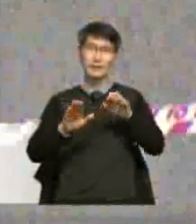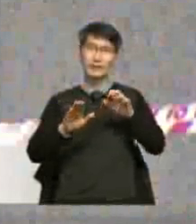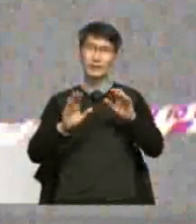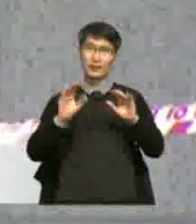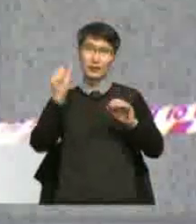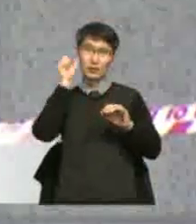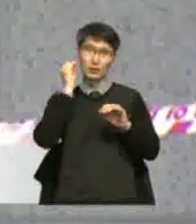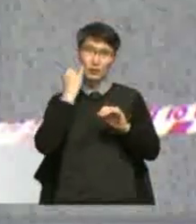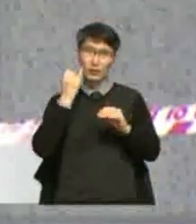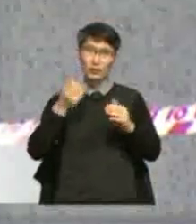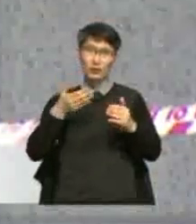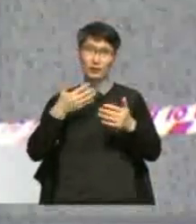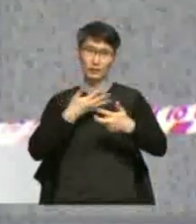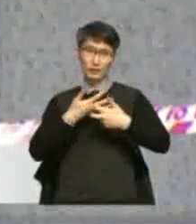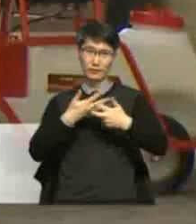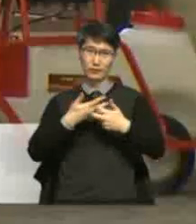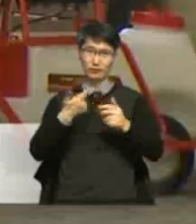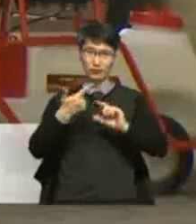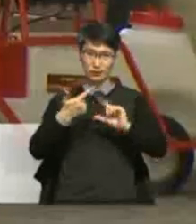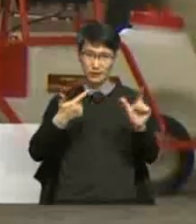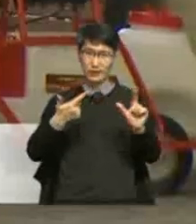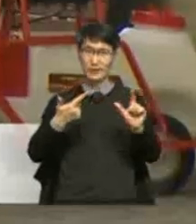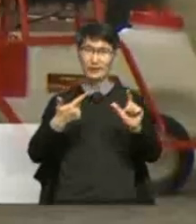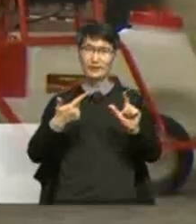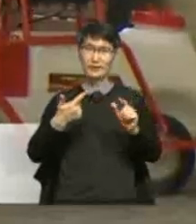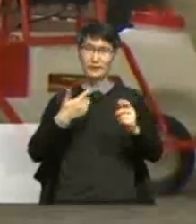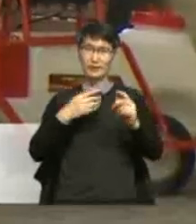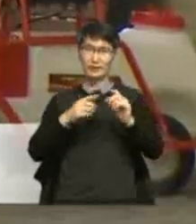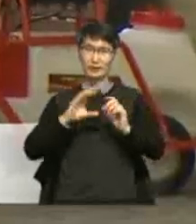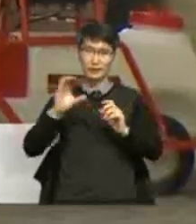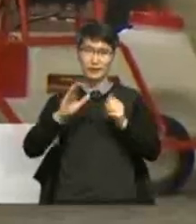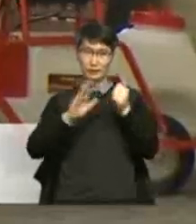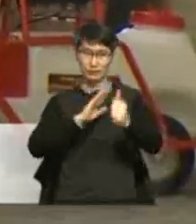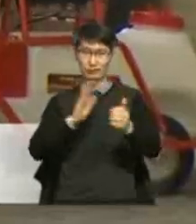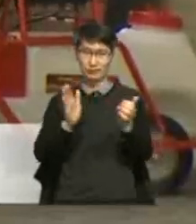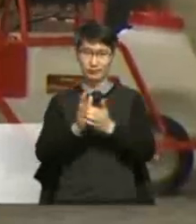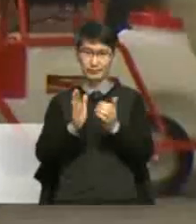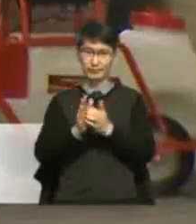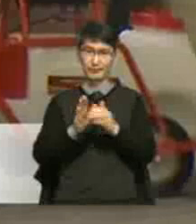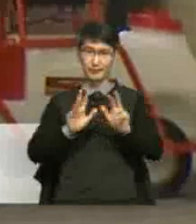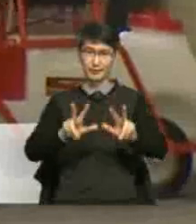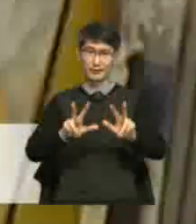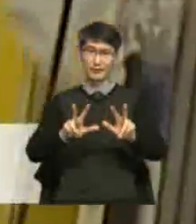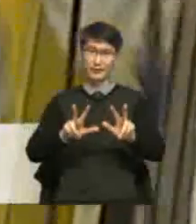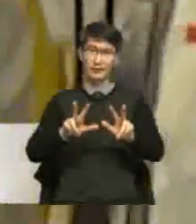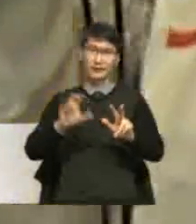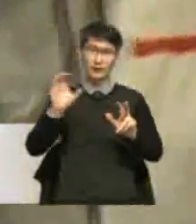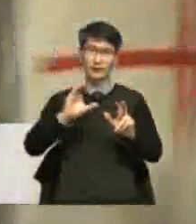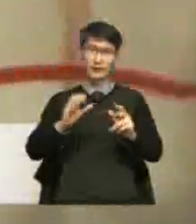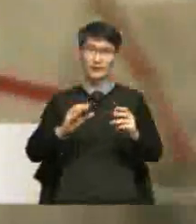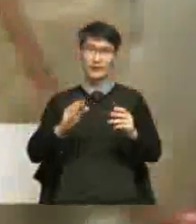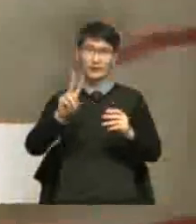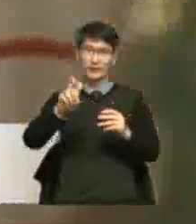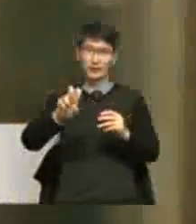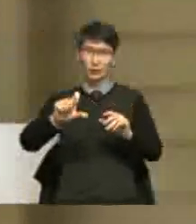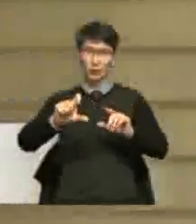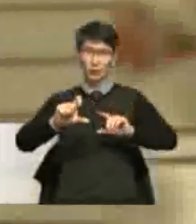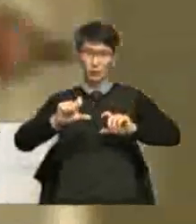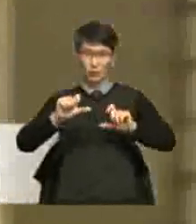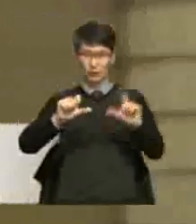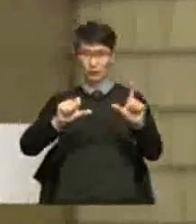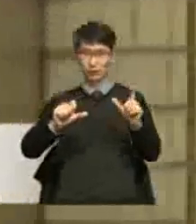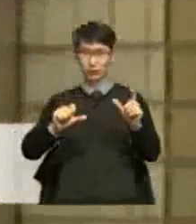소아청소년과 의원과 6일은 강일동 성당의 방문한 것으로 알려졌습니다 현재 강일동 성당은 지난달 25일부터